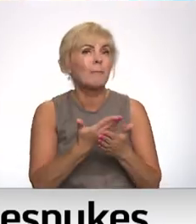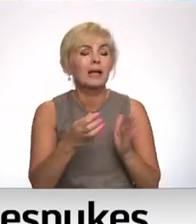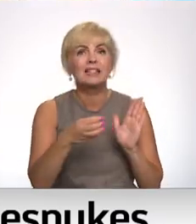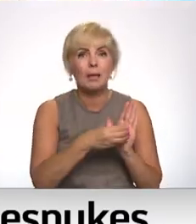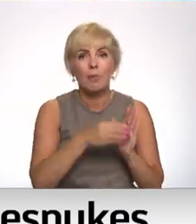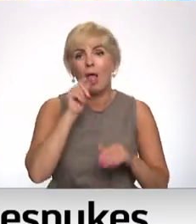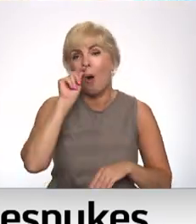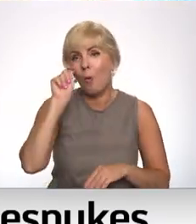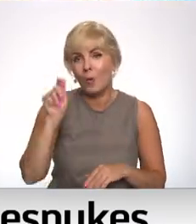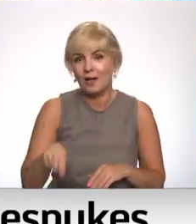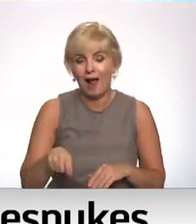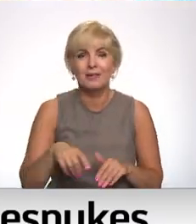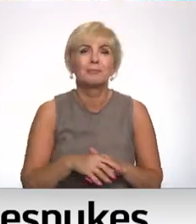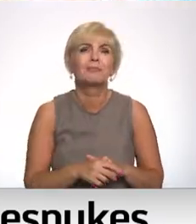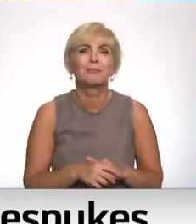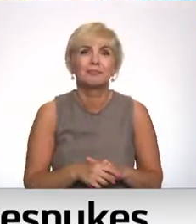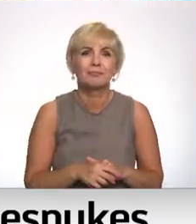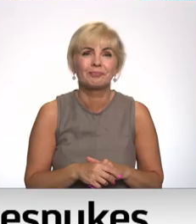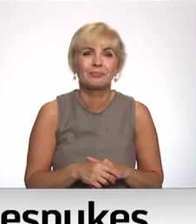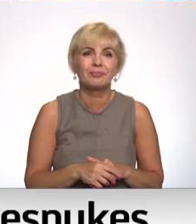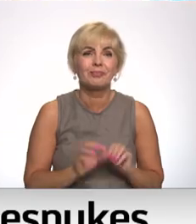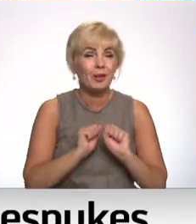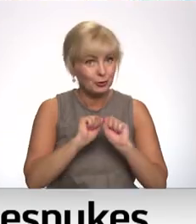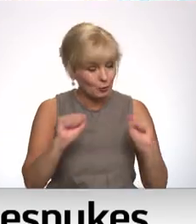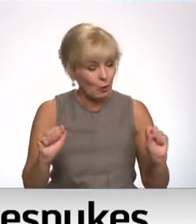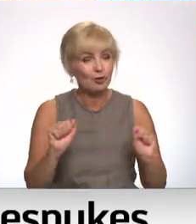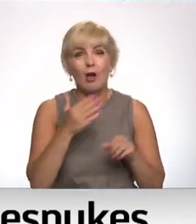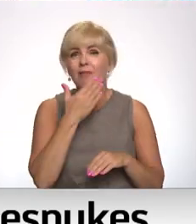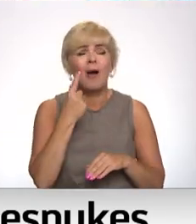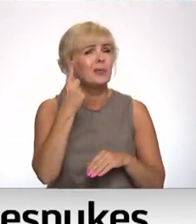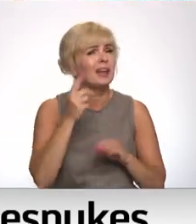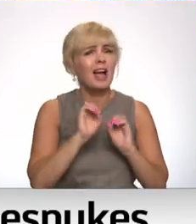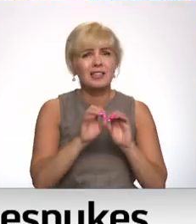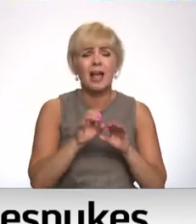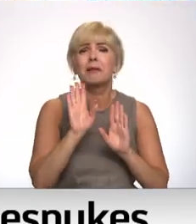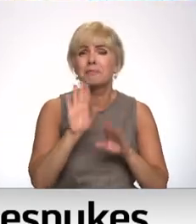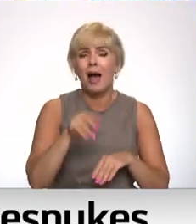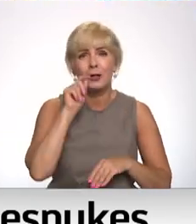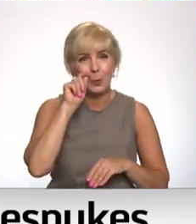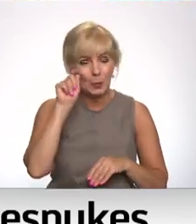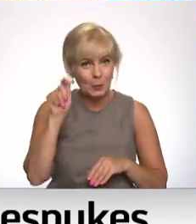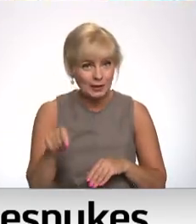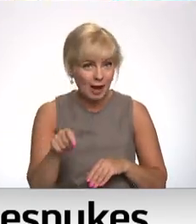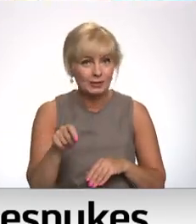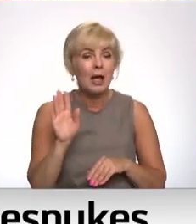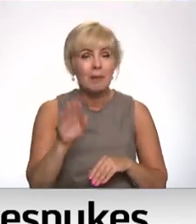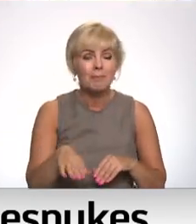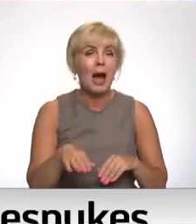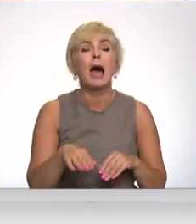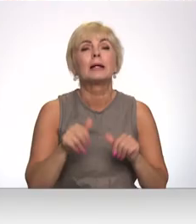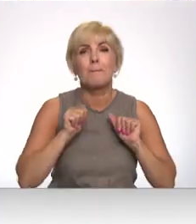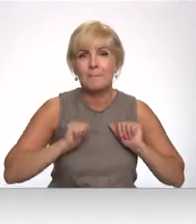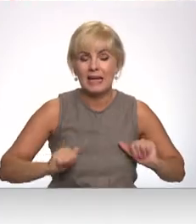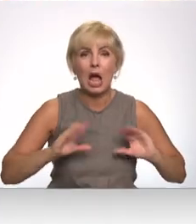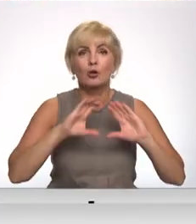Ukraina. Jā, droši. Tas jau nav tikai stāsts varbūt tieši tikai par Ukrainu, bet par mieru pasaulē.